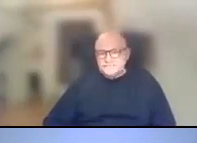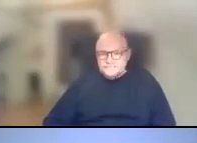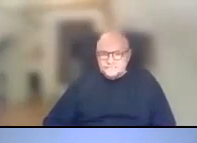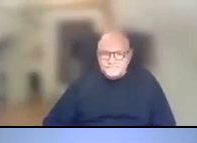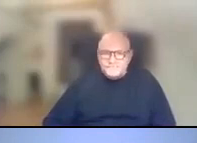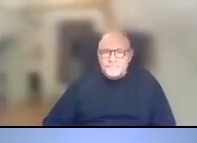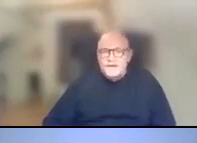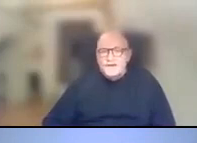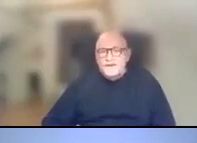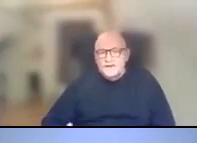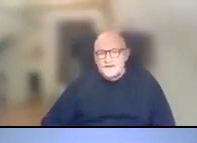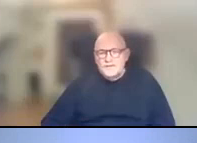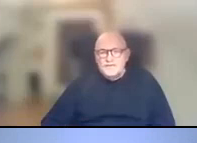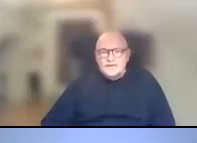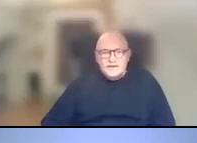gewinnt